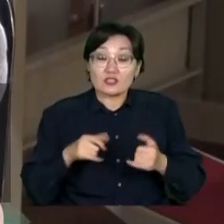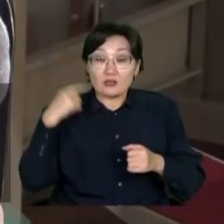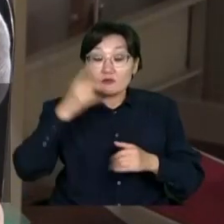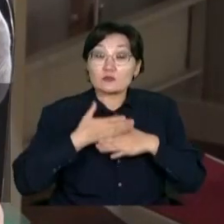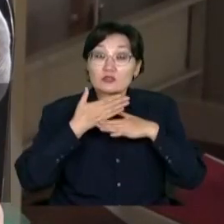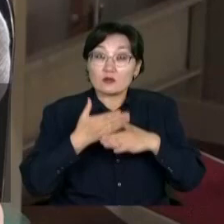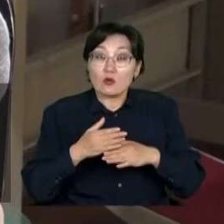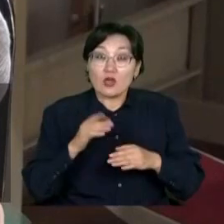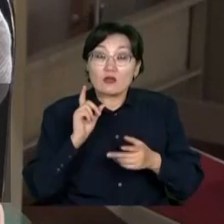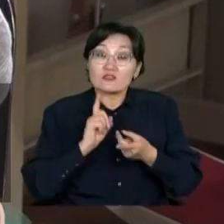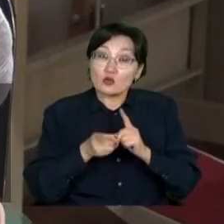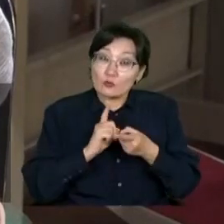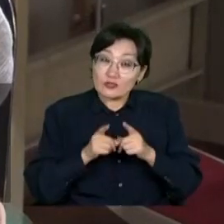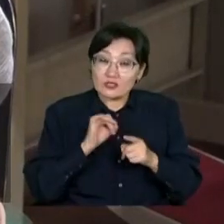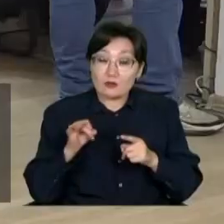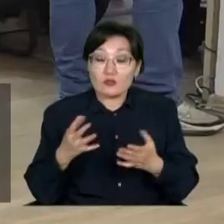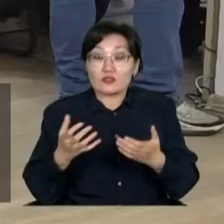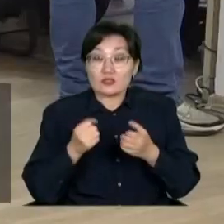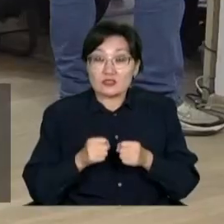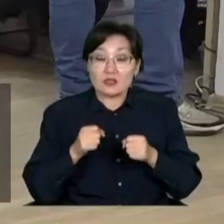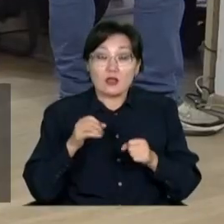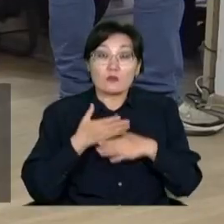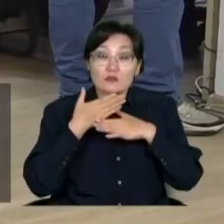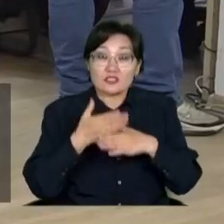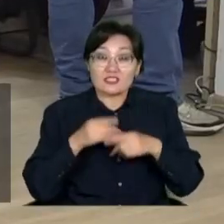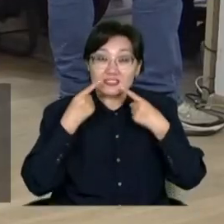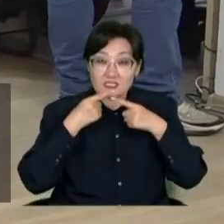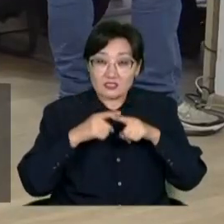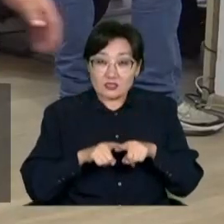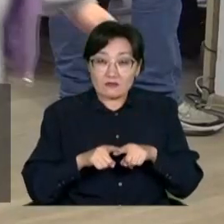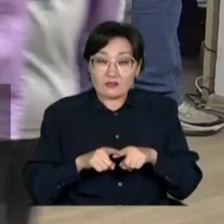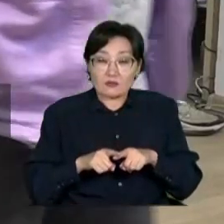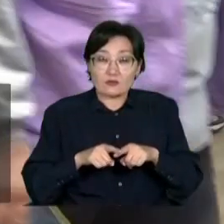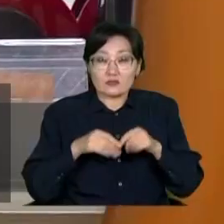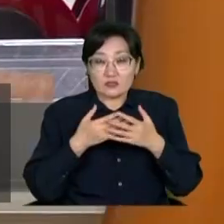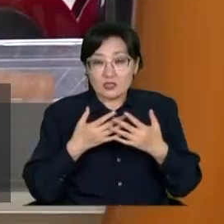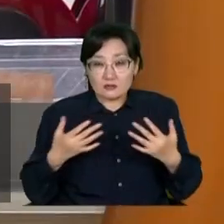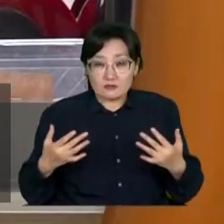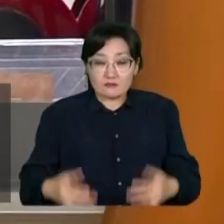помощников, сурдопереводчиков и приобретении вспомогательных технических средств.